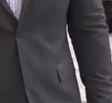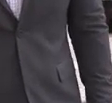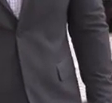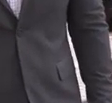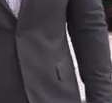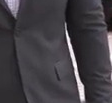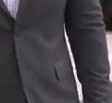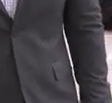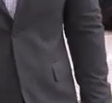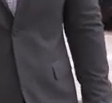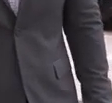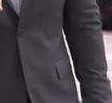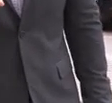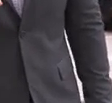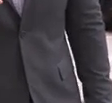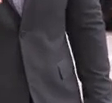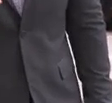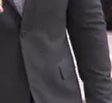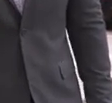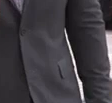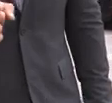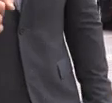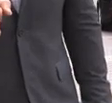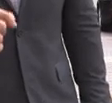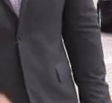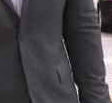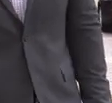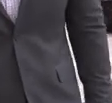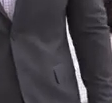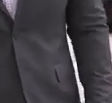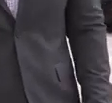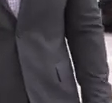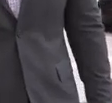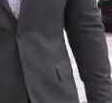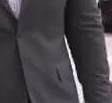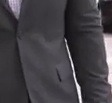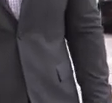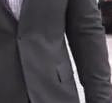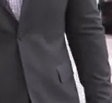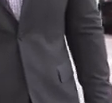semuanya kini dalam Buletin TV3 dan pastikan anda subscribe YouTube Buletin TV3.